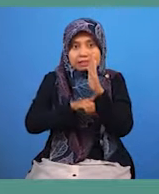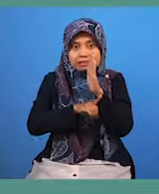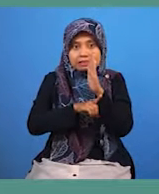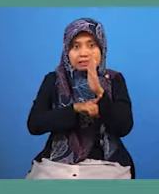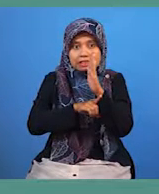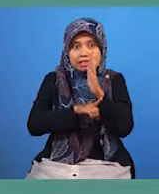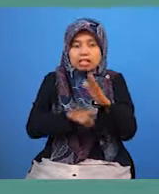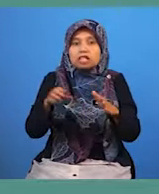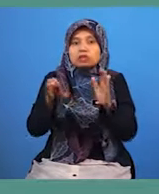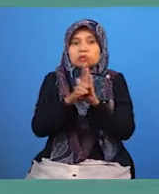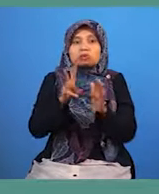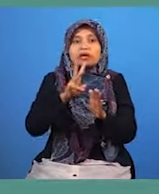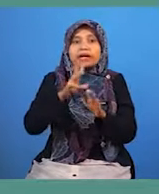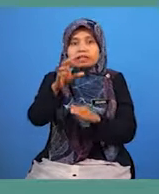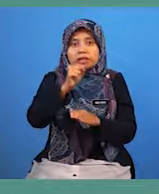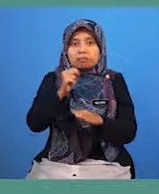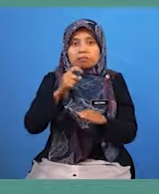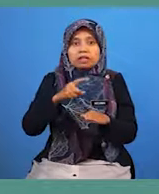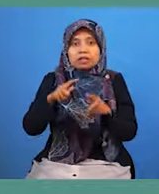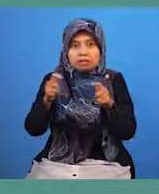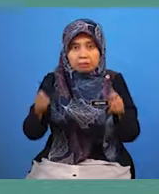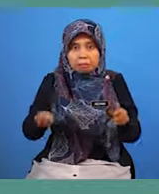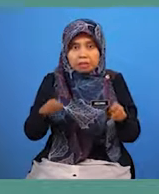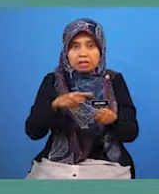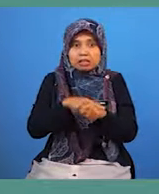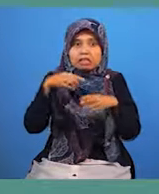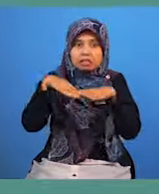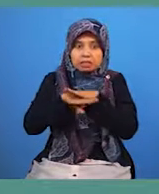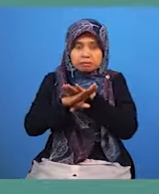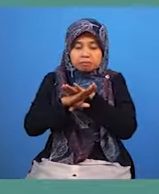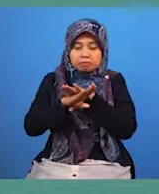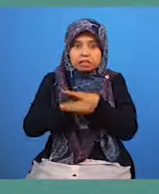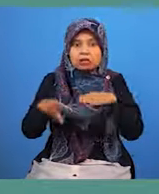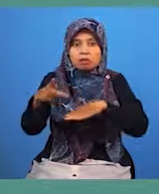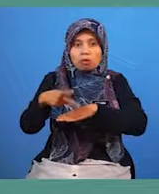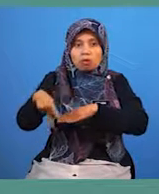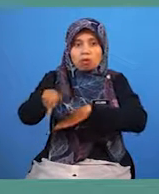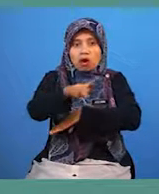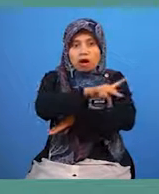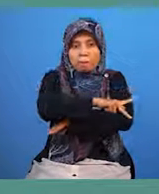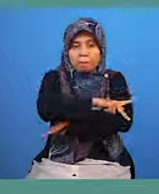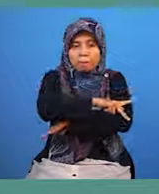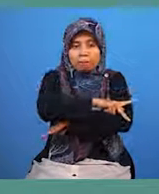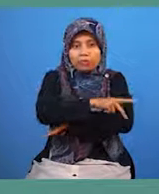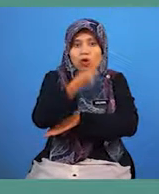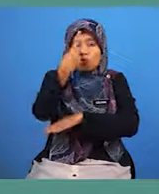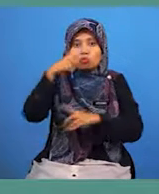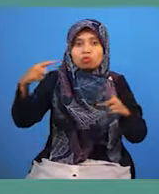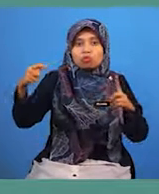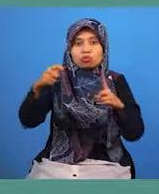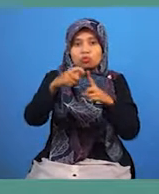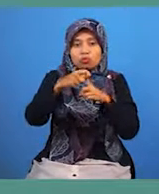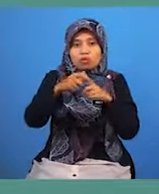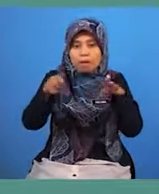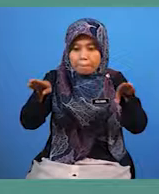Sampel air juga perlulah diambil di beberapa tempat dan kedalaman air bagi sesuatu kolam